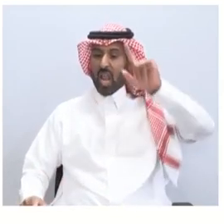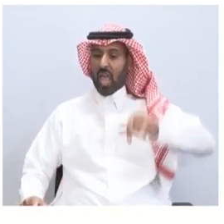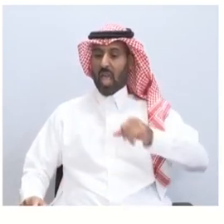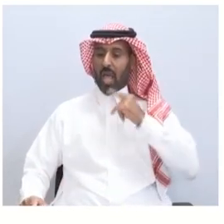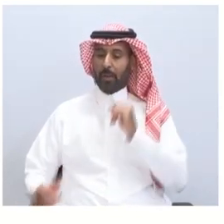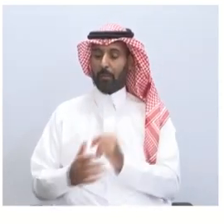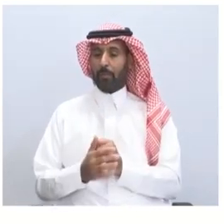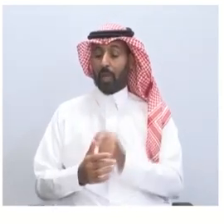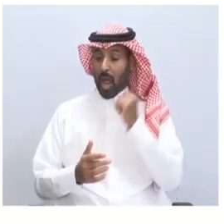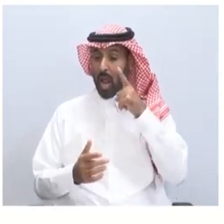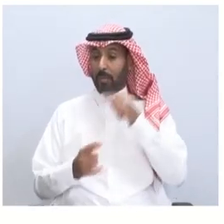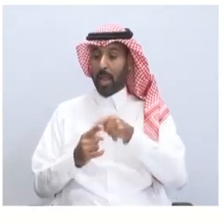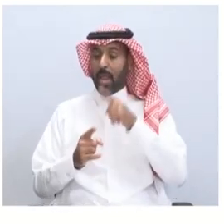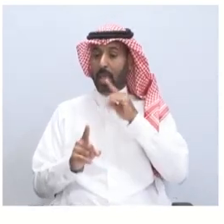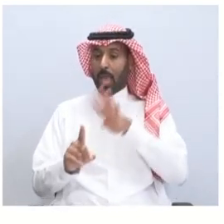علم